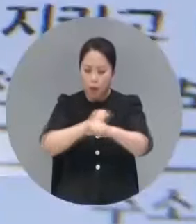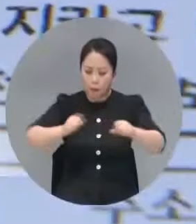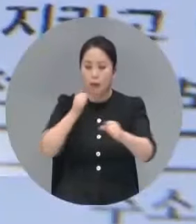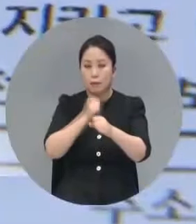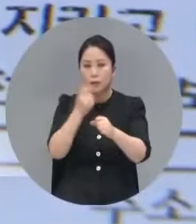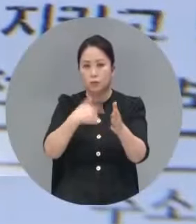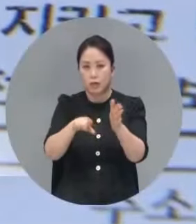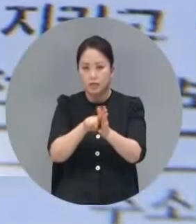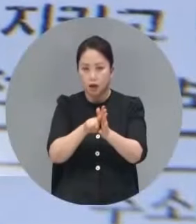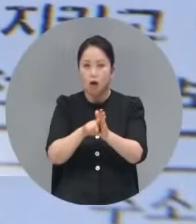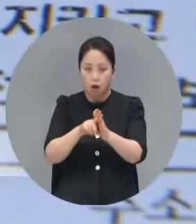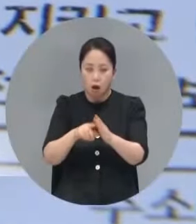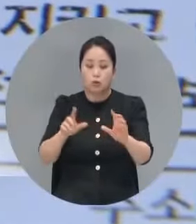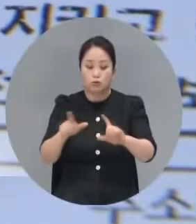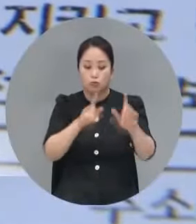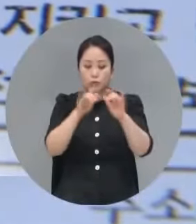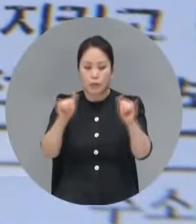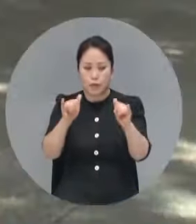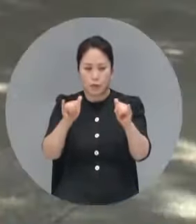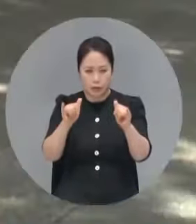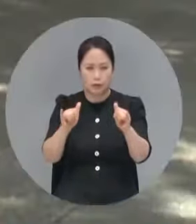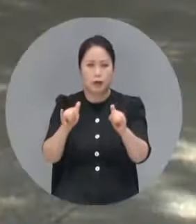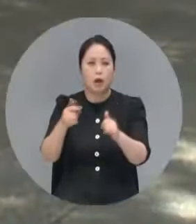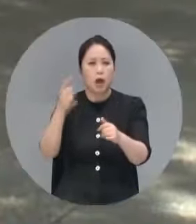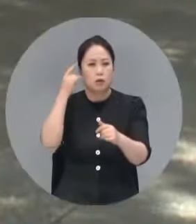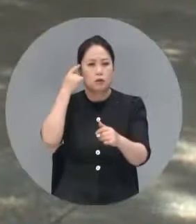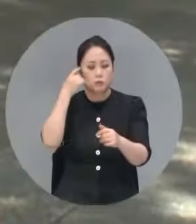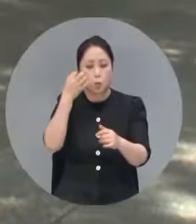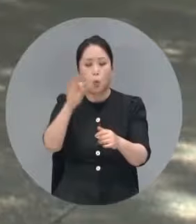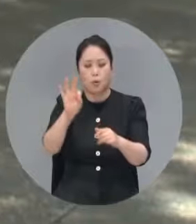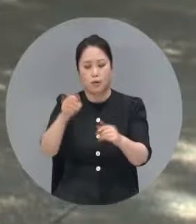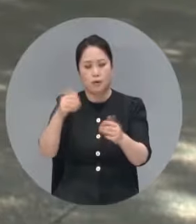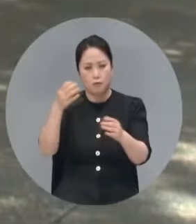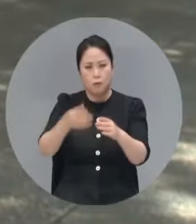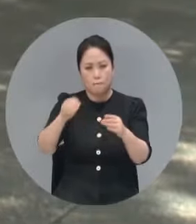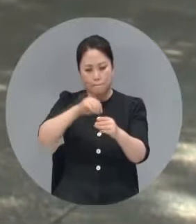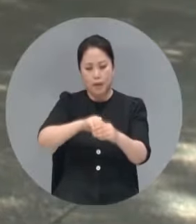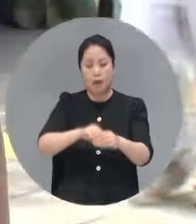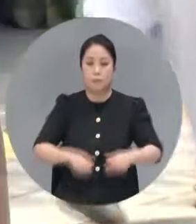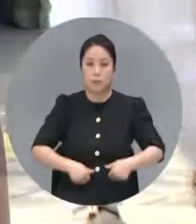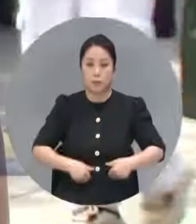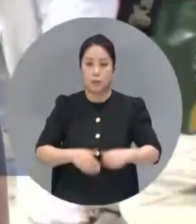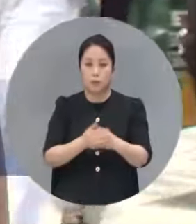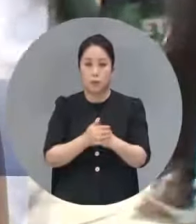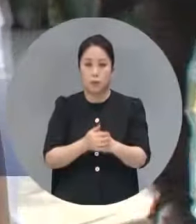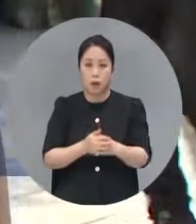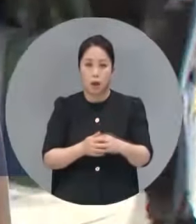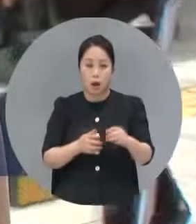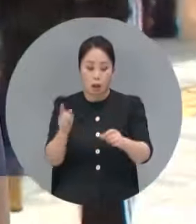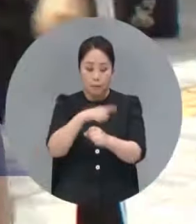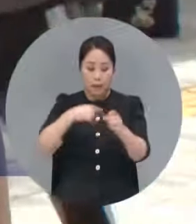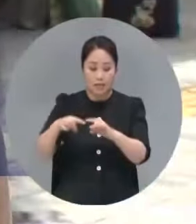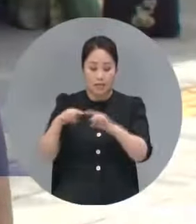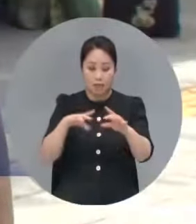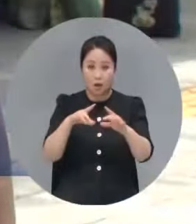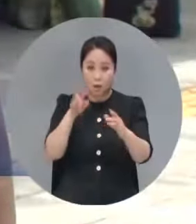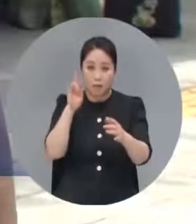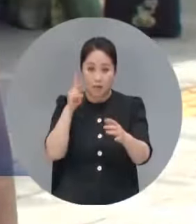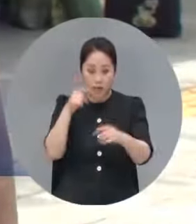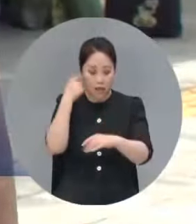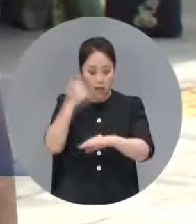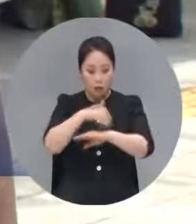투표 같은 의견 수렴 절차를 명시해야 한다는 게 지역사회의 요구입니다. 방사성 비상계획구역 30km